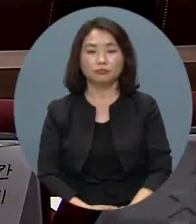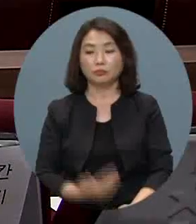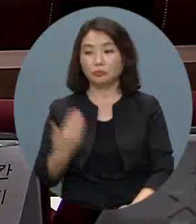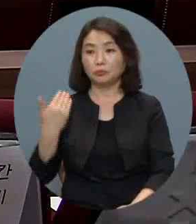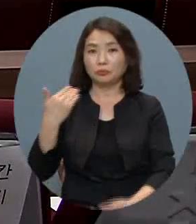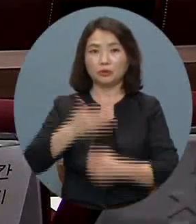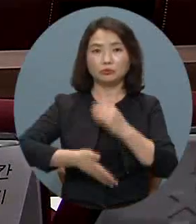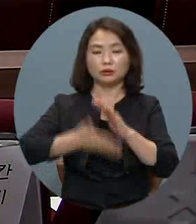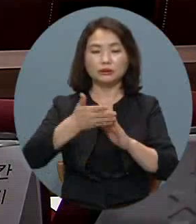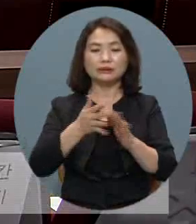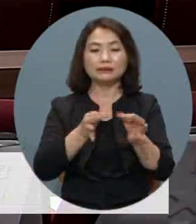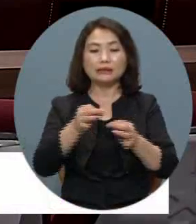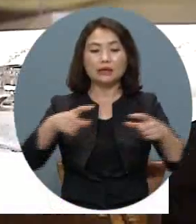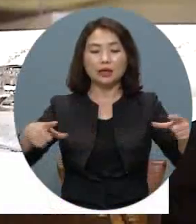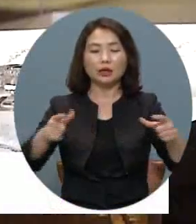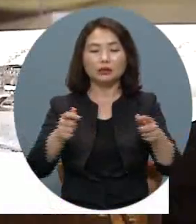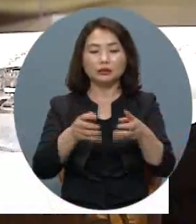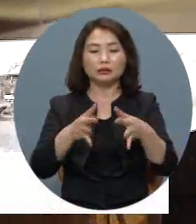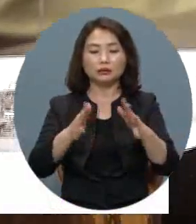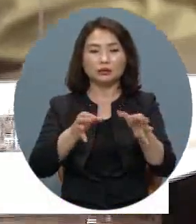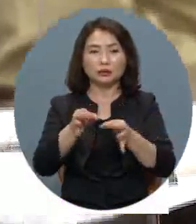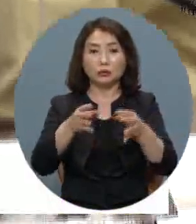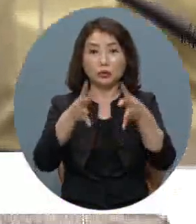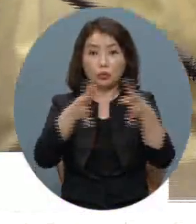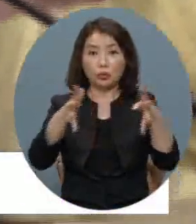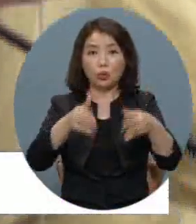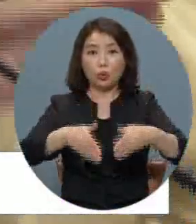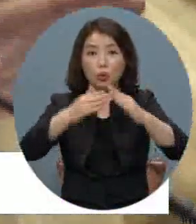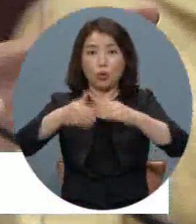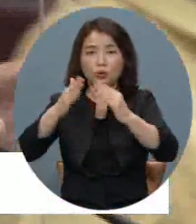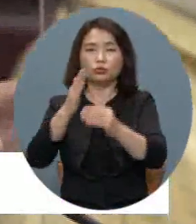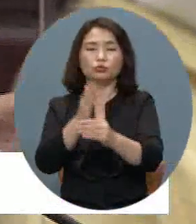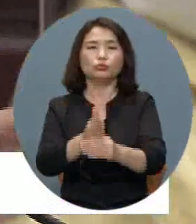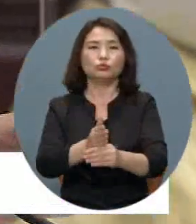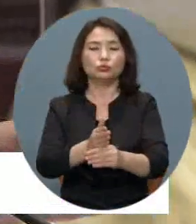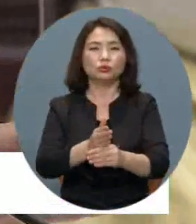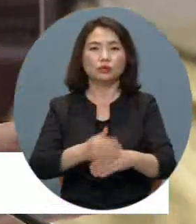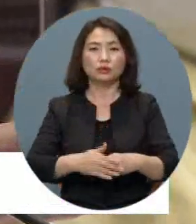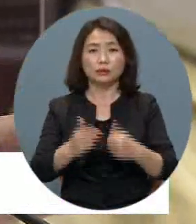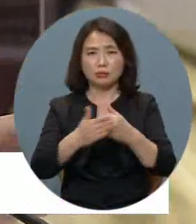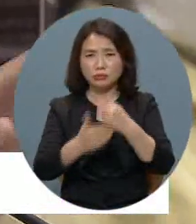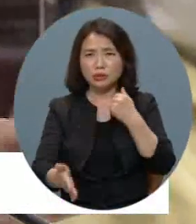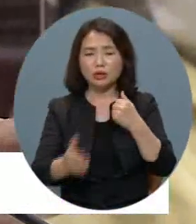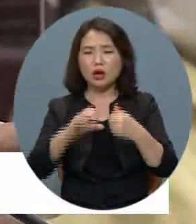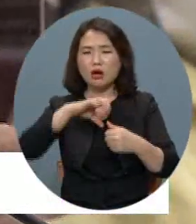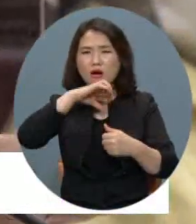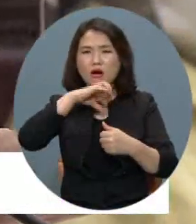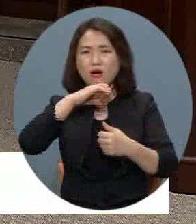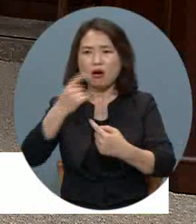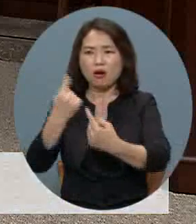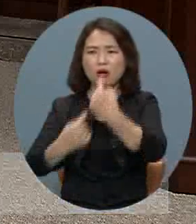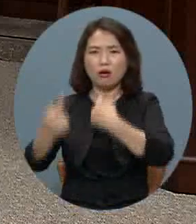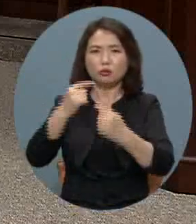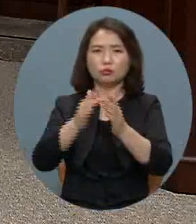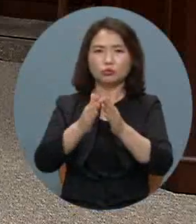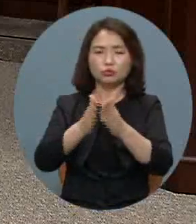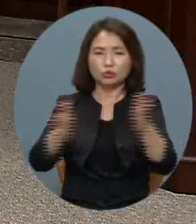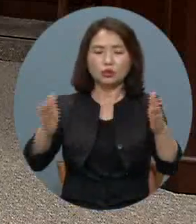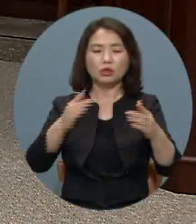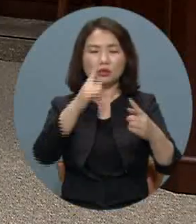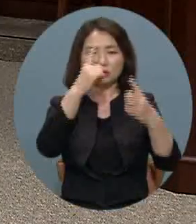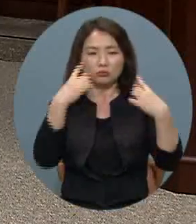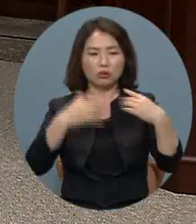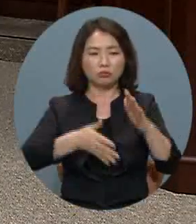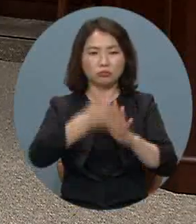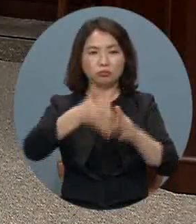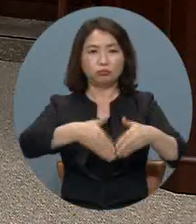최근 대구의 상업지역에 주상복합 건축물이 집중 건립되고 있습니다. 이 때문에 민원이 급증하고 있고 도시도